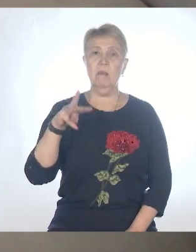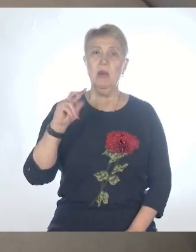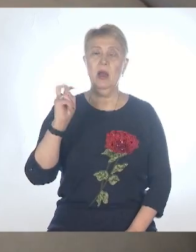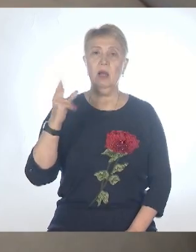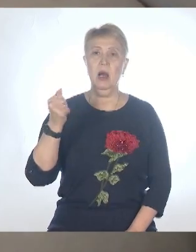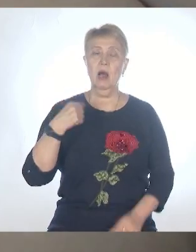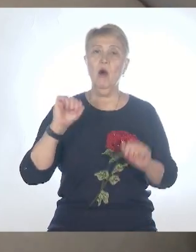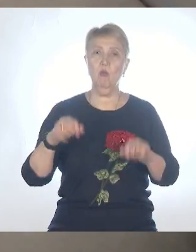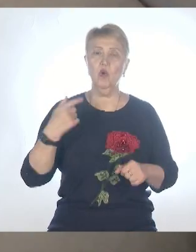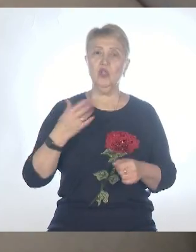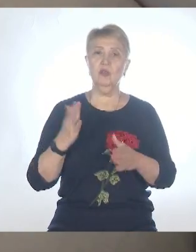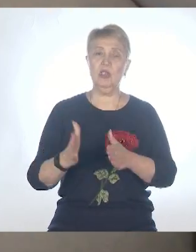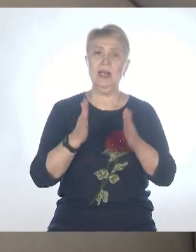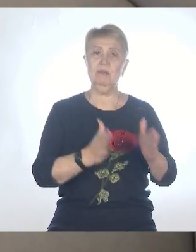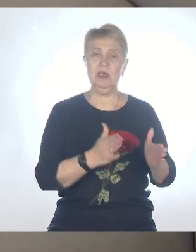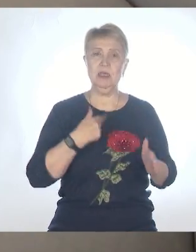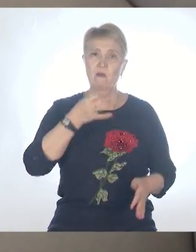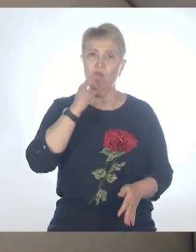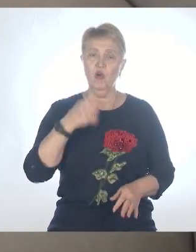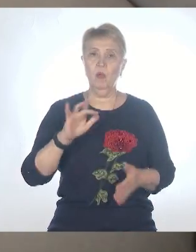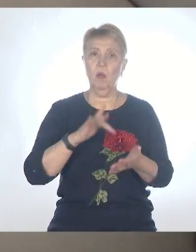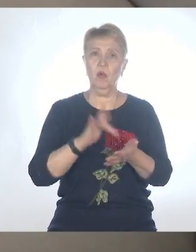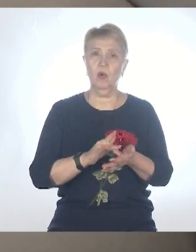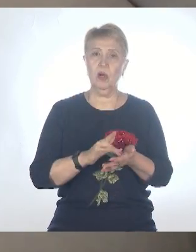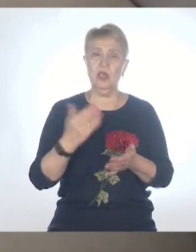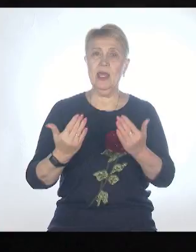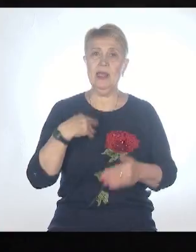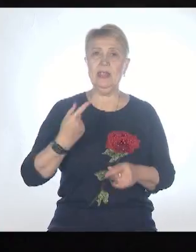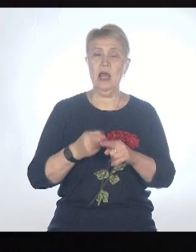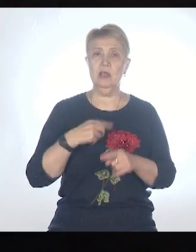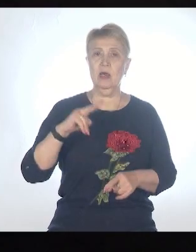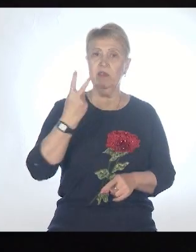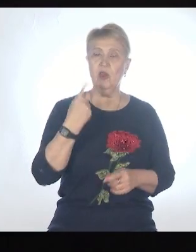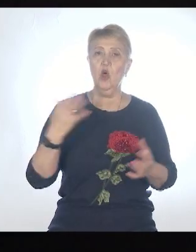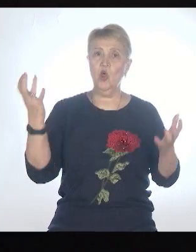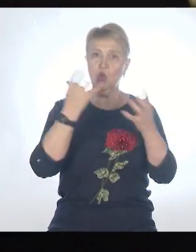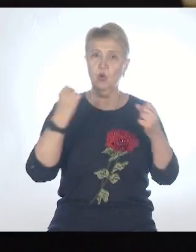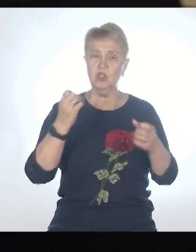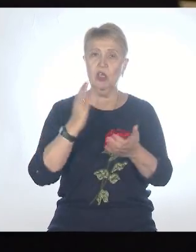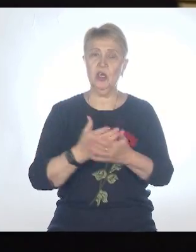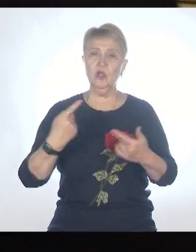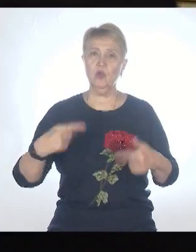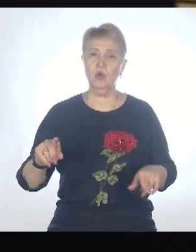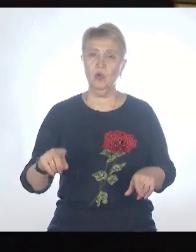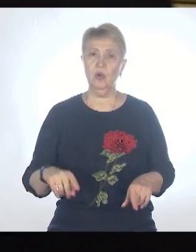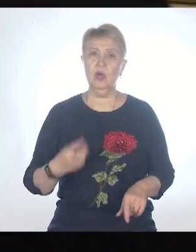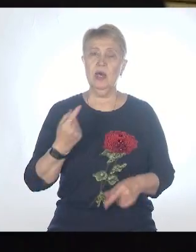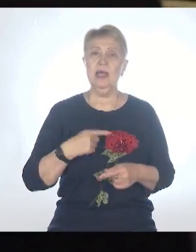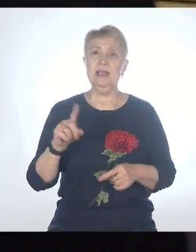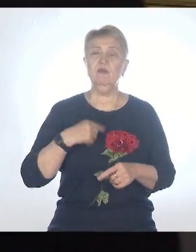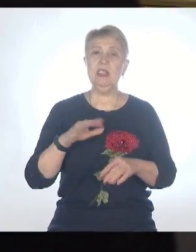отеле в любом городе, даже в Хабаровске. Если это две ночи, вы также можете получить кэшбэк. А еще есть другой кэшбэк, это кэшбэк за детские